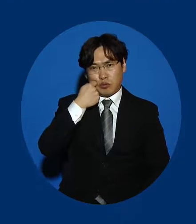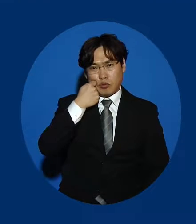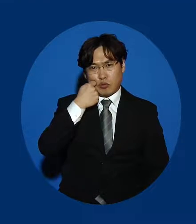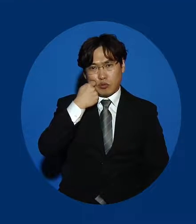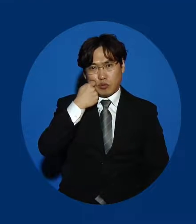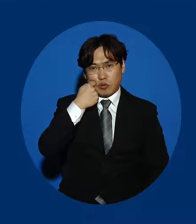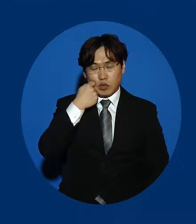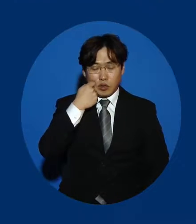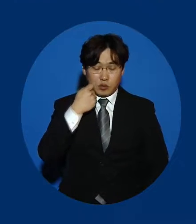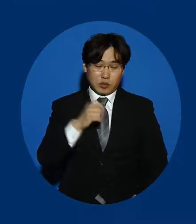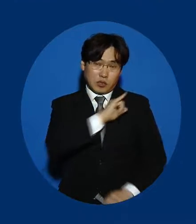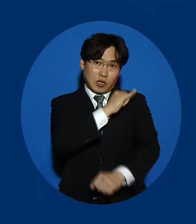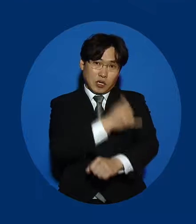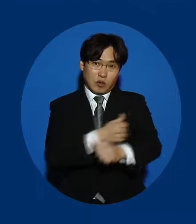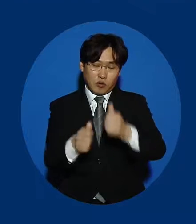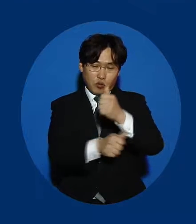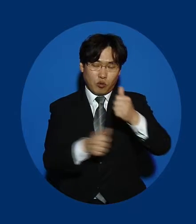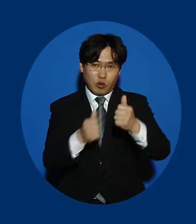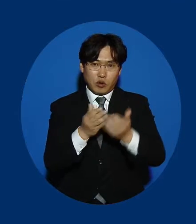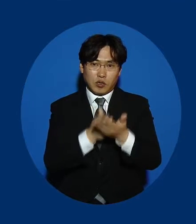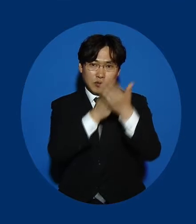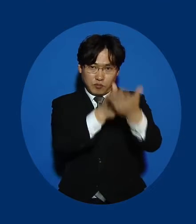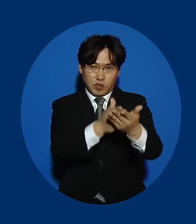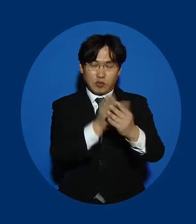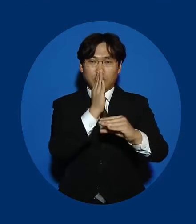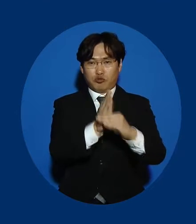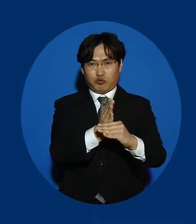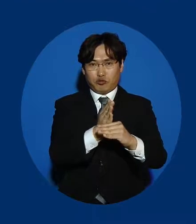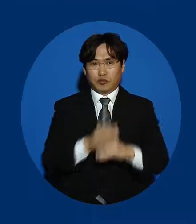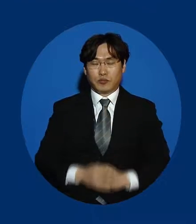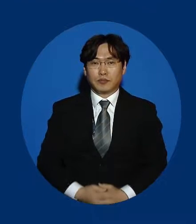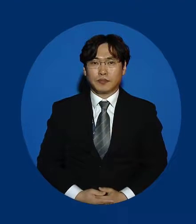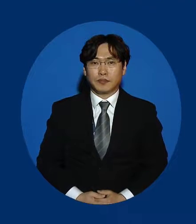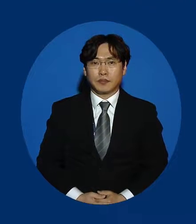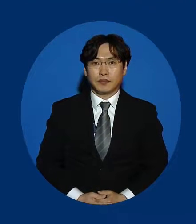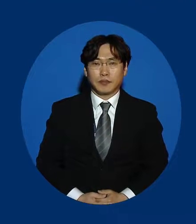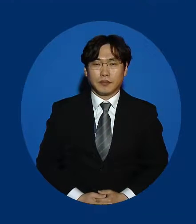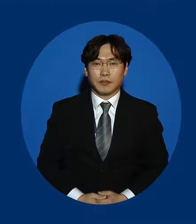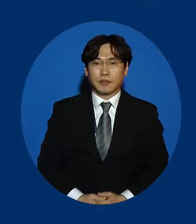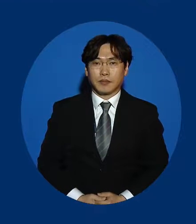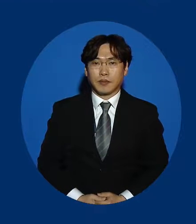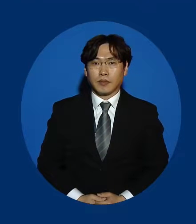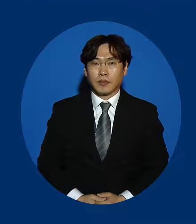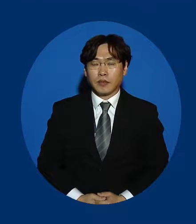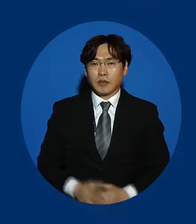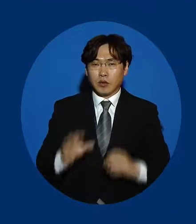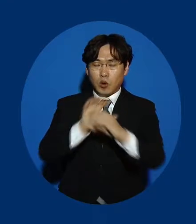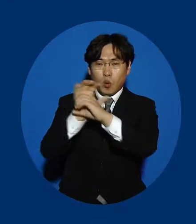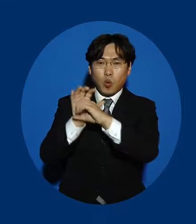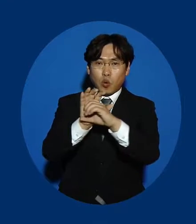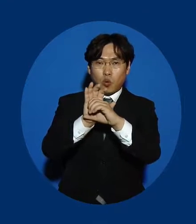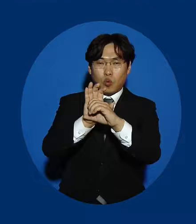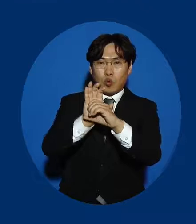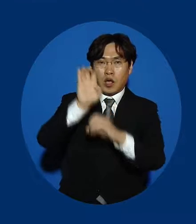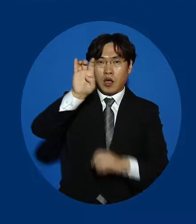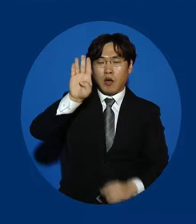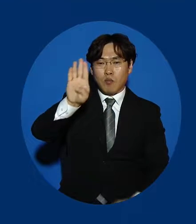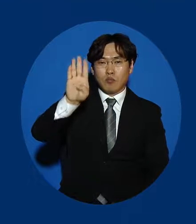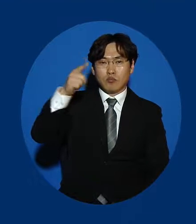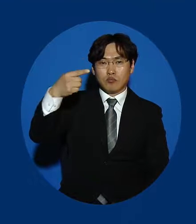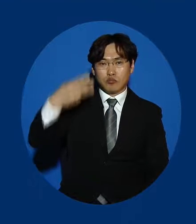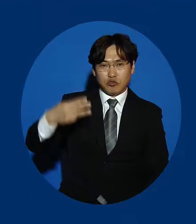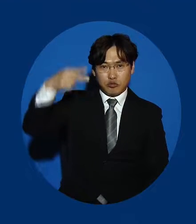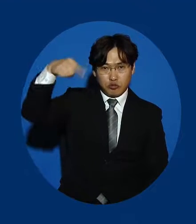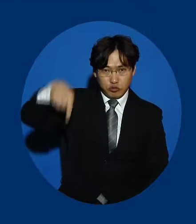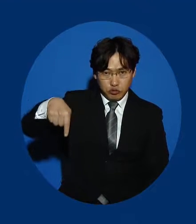있어서 향후에 좀 어떻게 할지 좀 지켜봐야 될 것 같습니다. 우리가 코로나 블루 신종입니다.